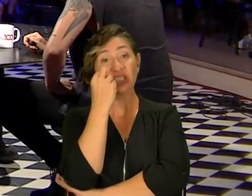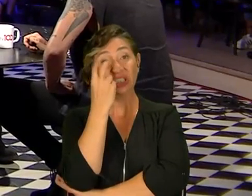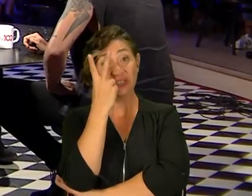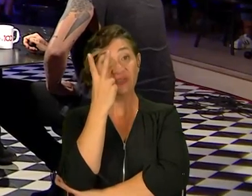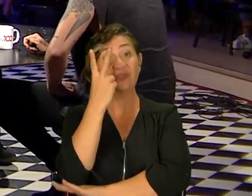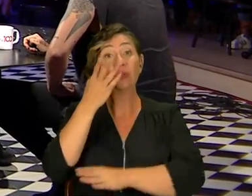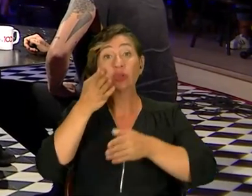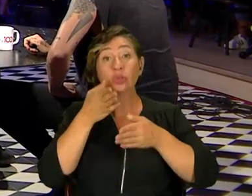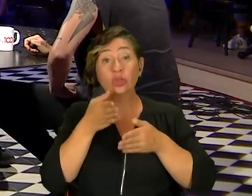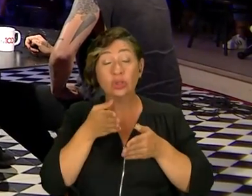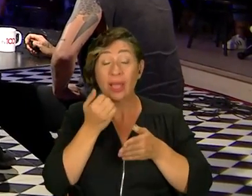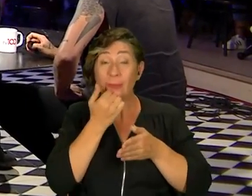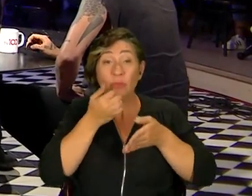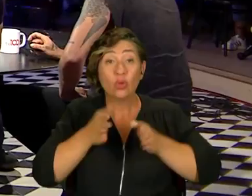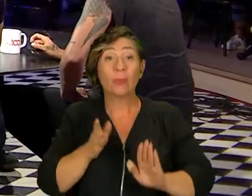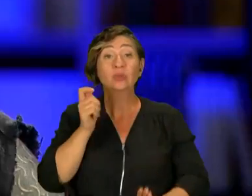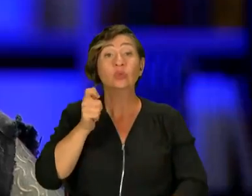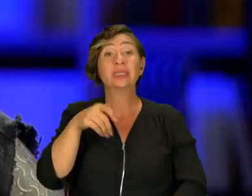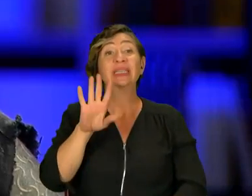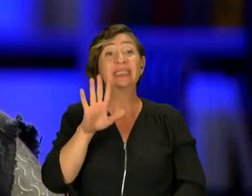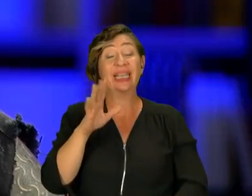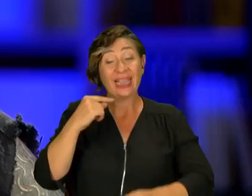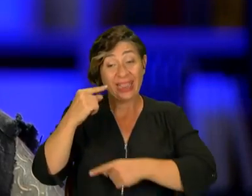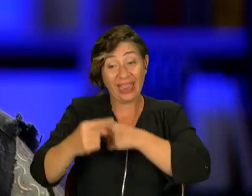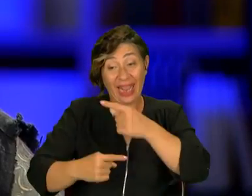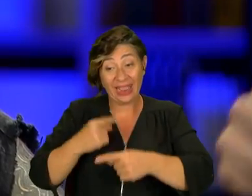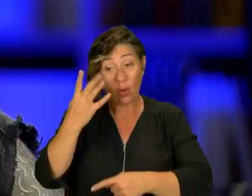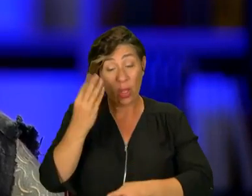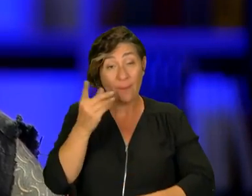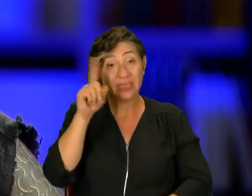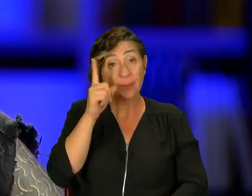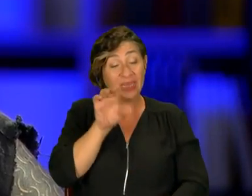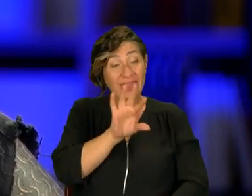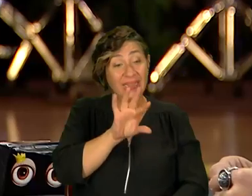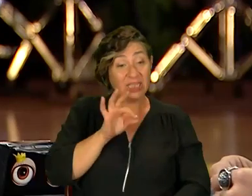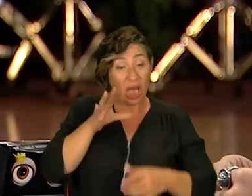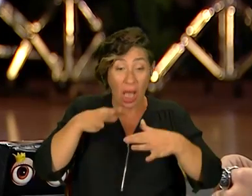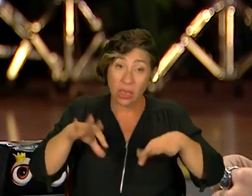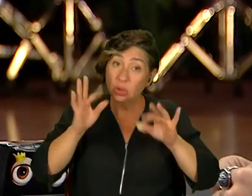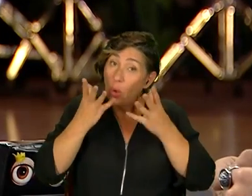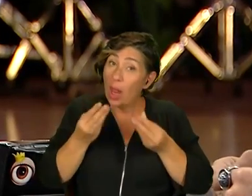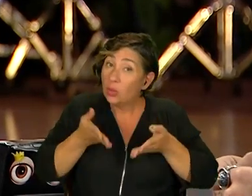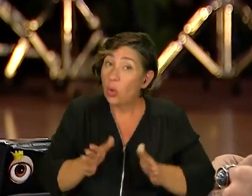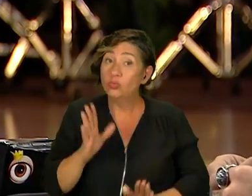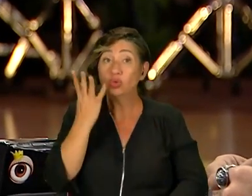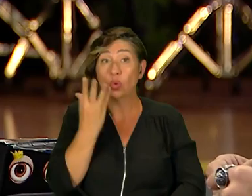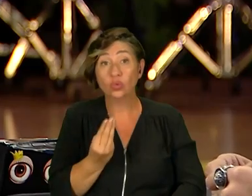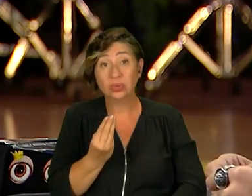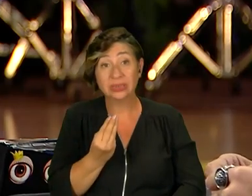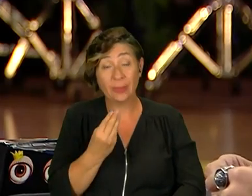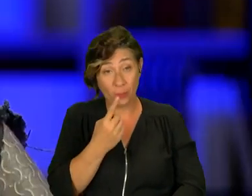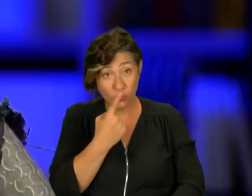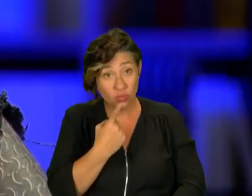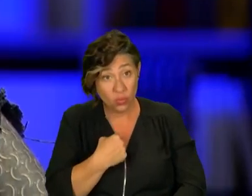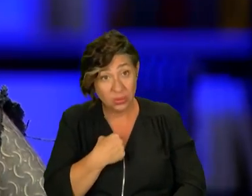cinsiyetli doğmak zorunda değilsin. Tabii ki. Aslında genetik olarak başka bir tercihe hazır olarak doğmuş olabilirsin. Aynen. Bunu mu söylüyorsun, evet,